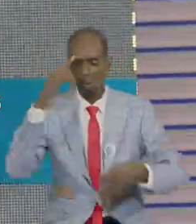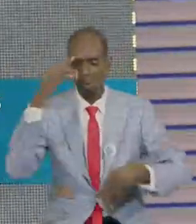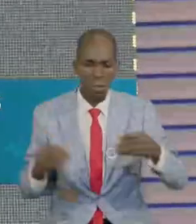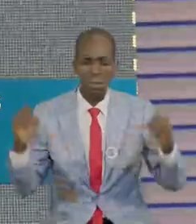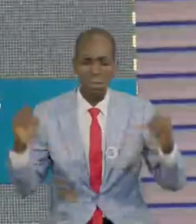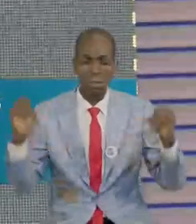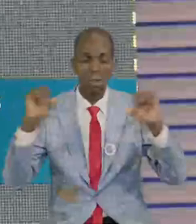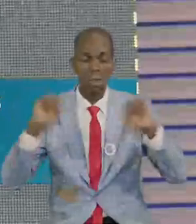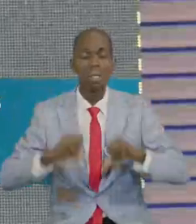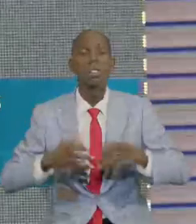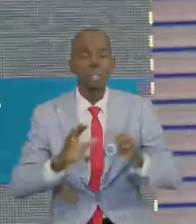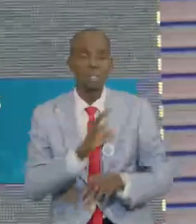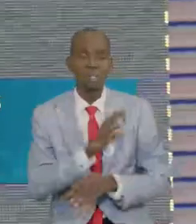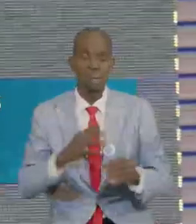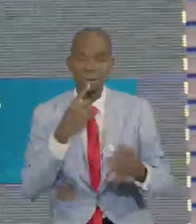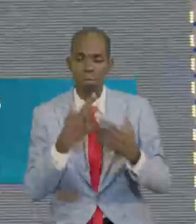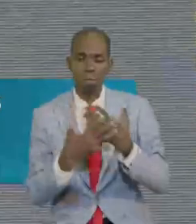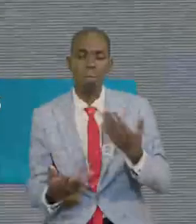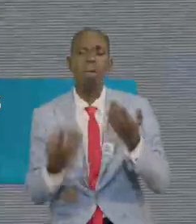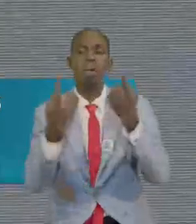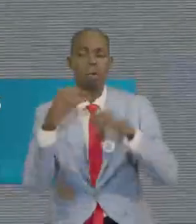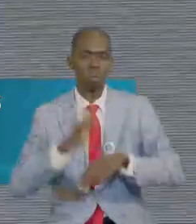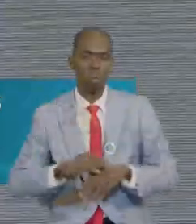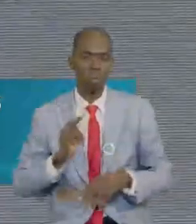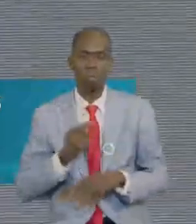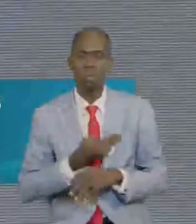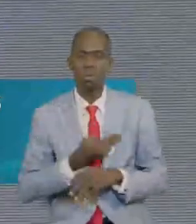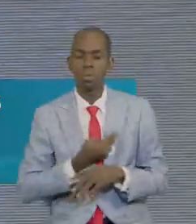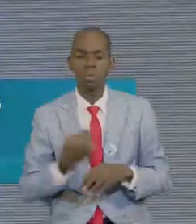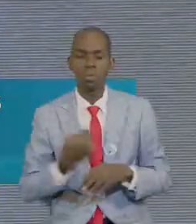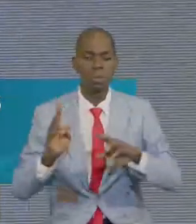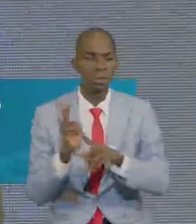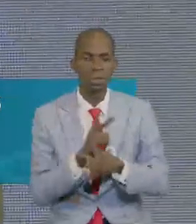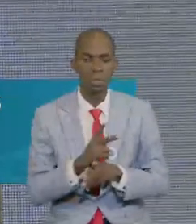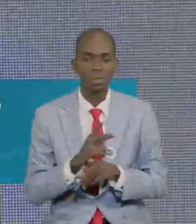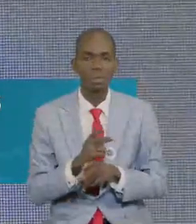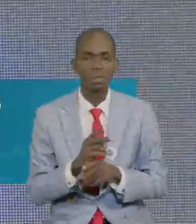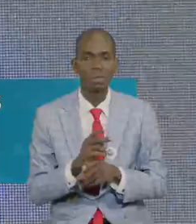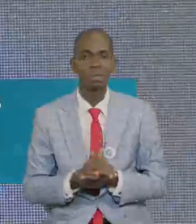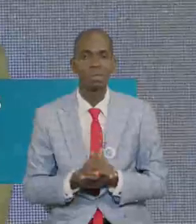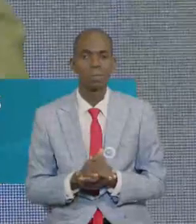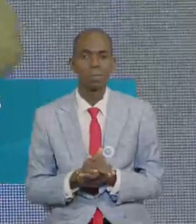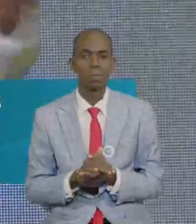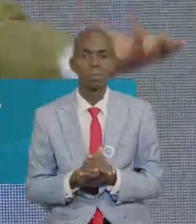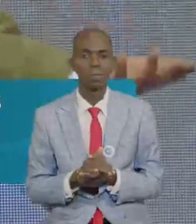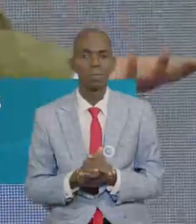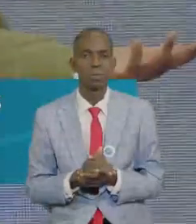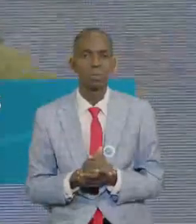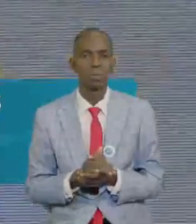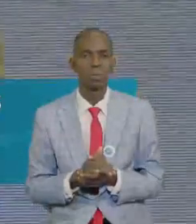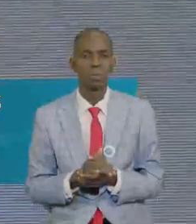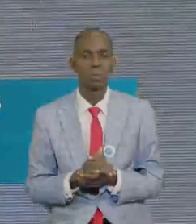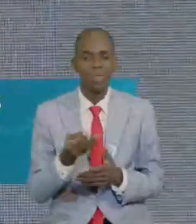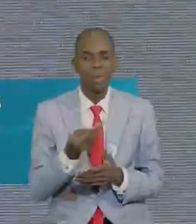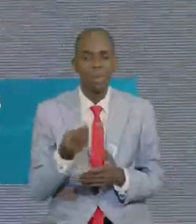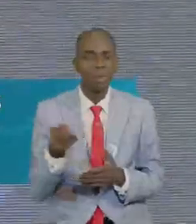blood come upon us. Ils ont dit, nous nous en foutons du jugement, nous en foutons des conséquences, que son sang retombe sur nous. A few